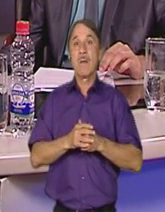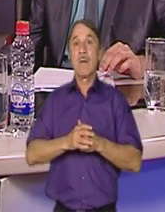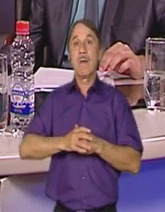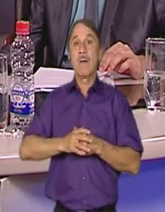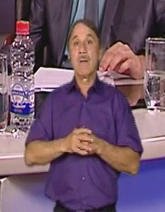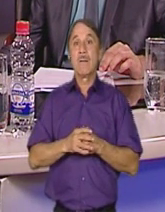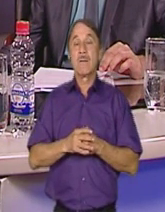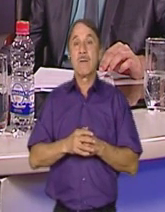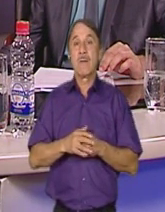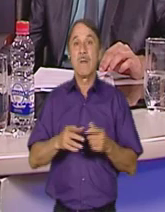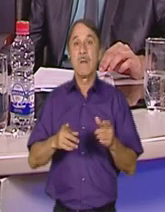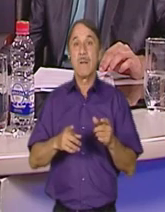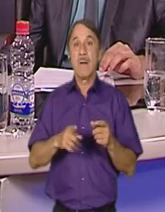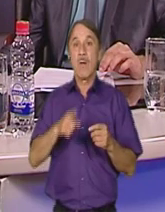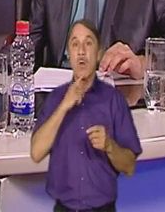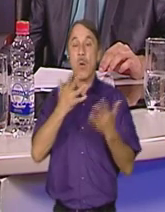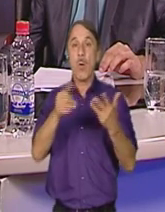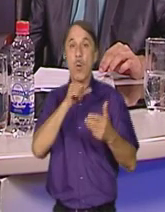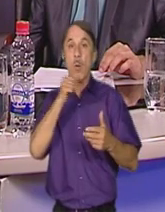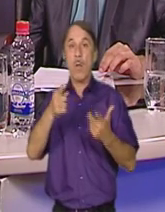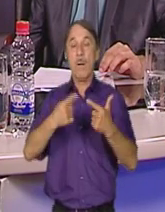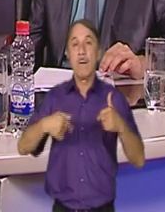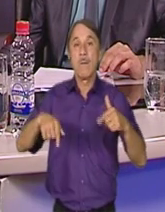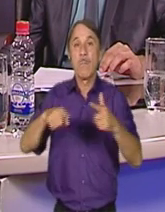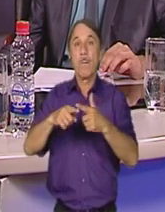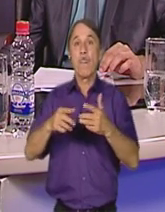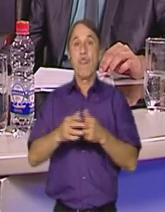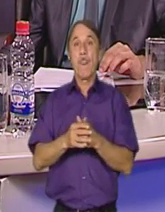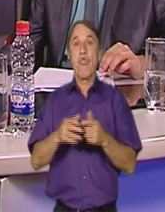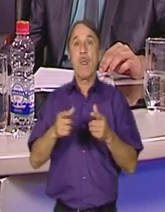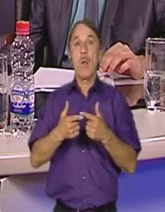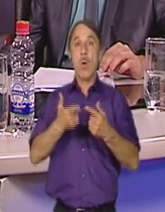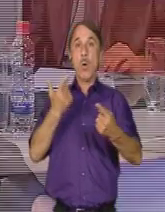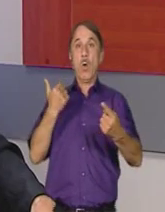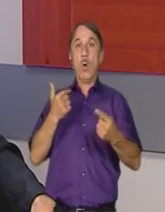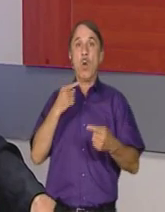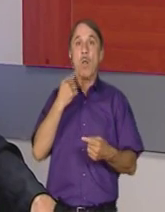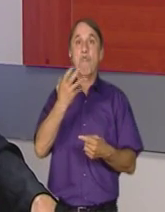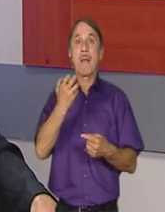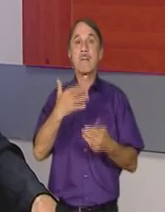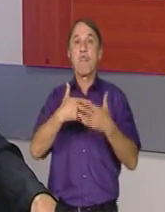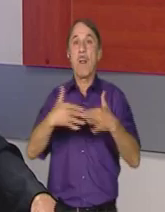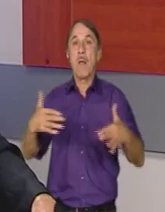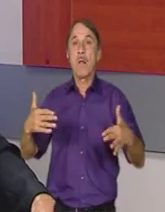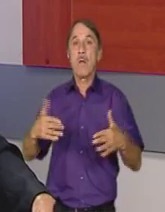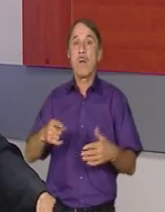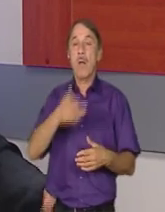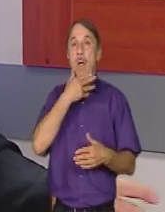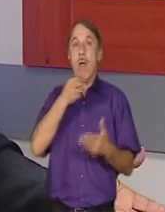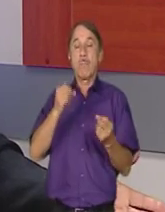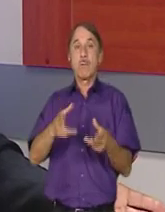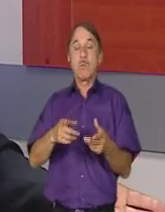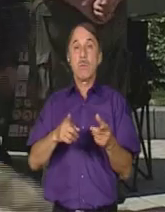ubeđivati ili objašnjavati da je bila inflacija, kolika je bila da smo imali novčanicu od 500